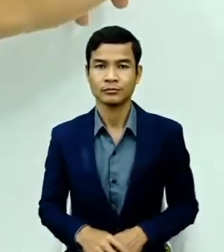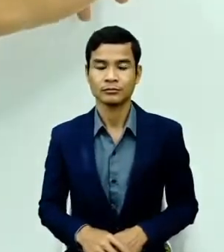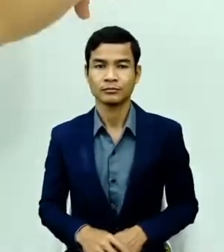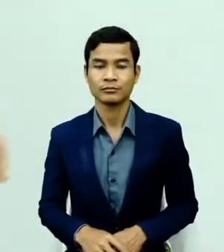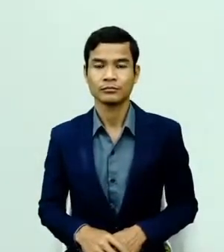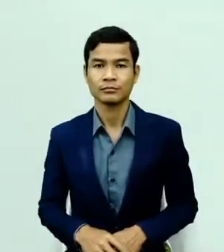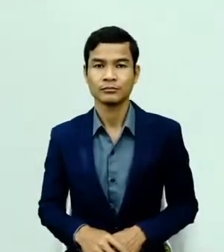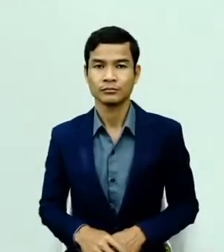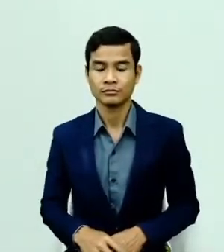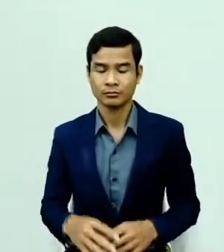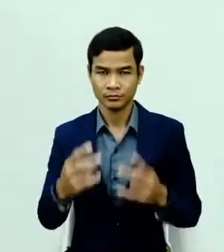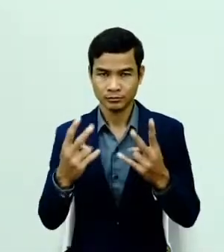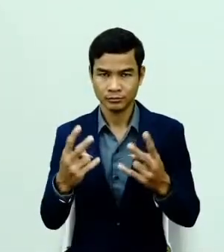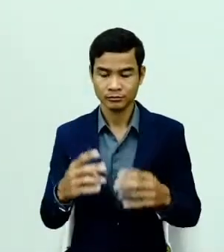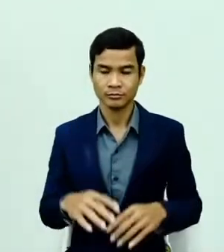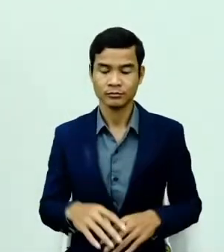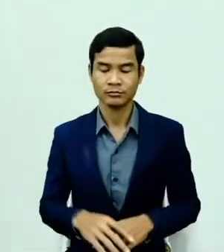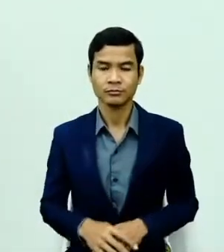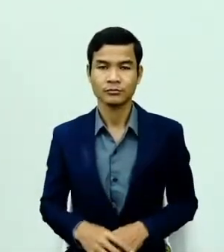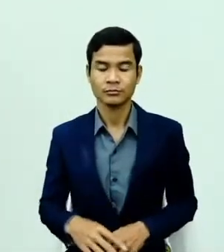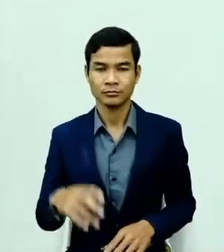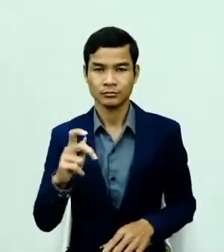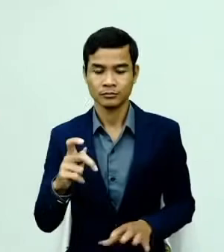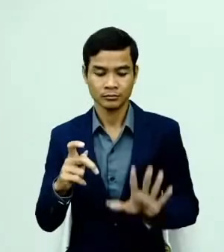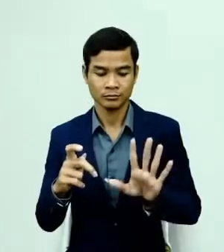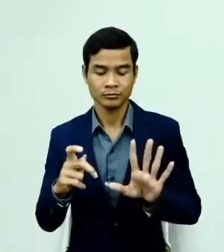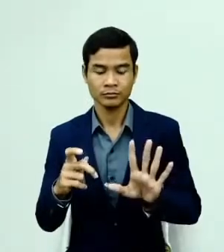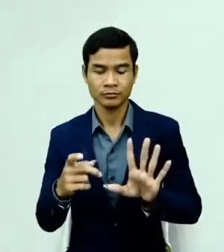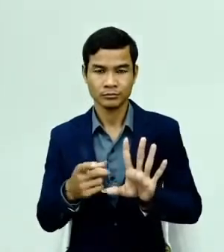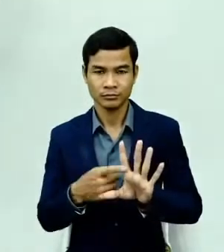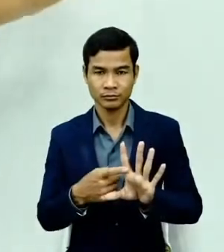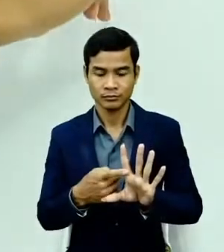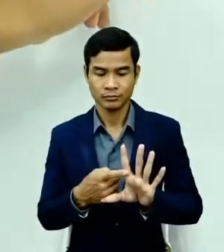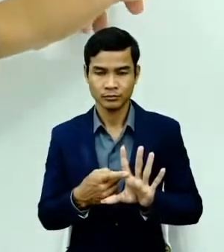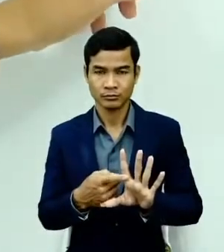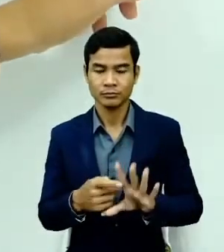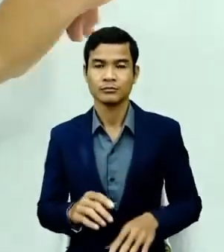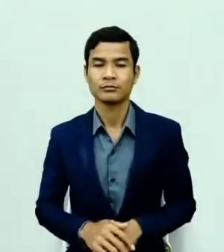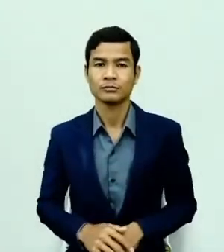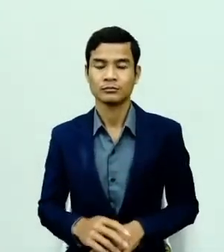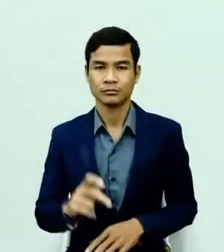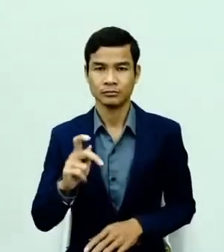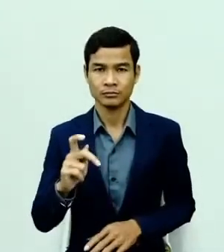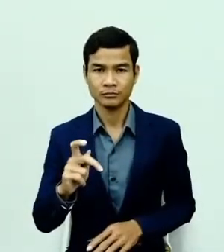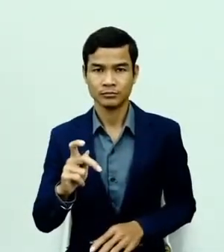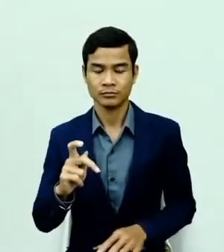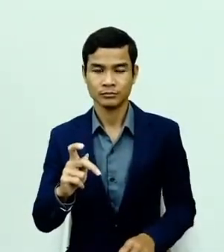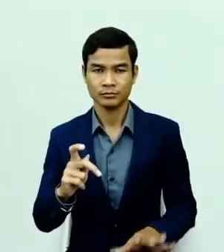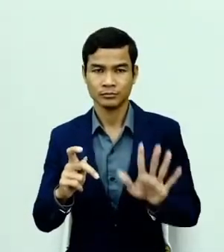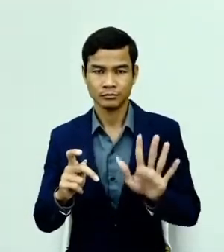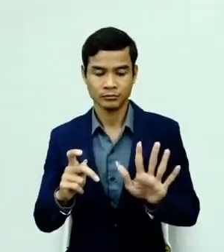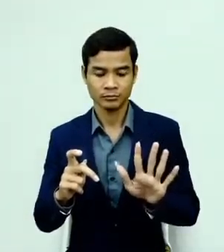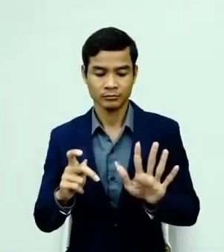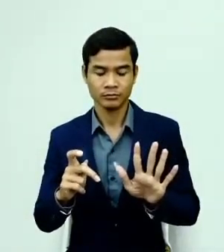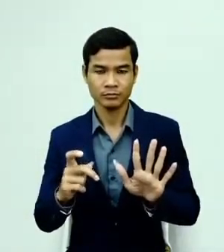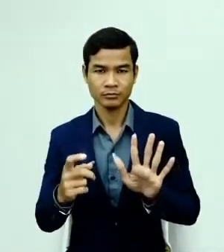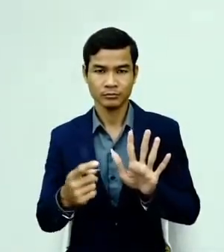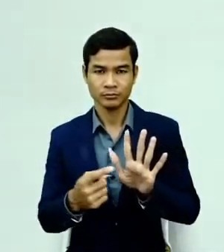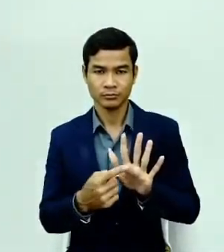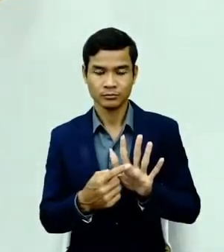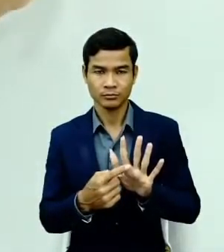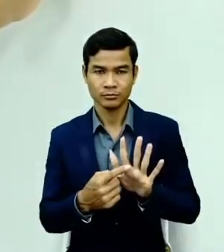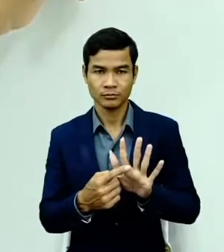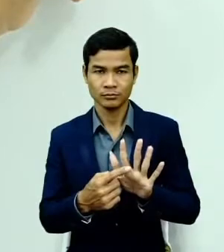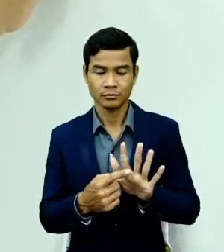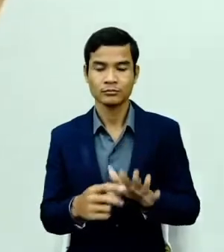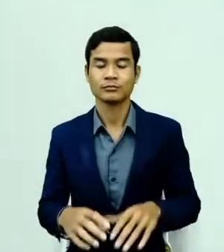ចាស់ផ្ទៀងផ្ទាត់កអ៊ឺគឺកអ៊ឺ